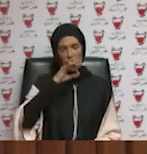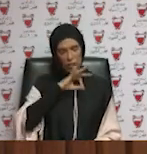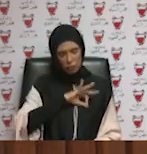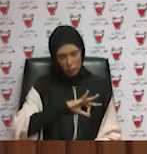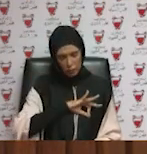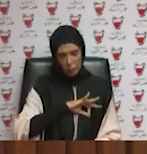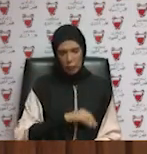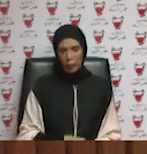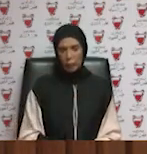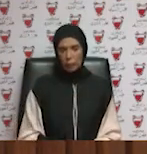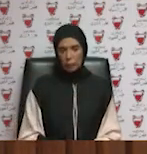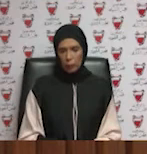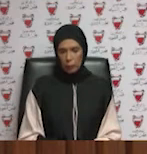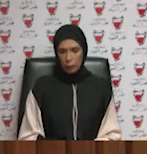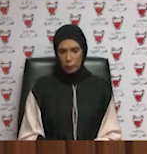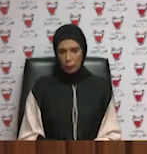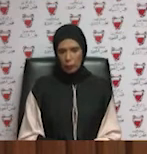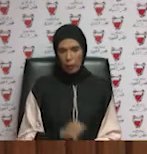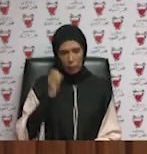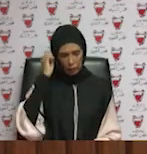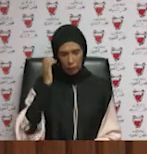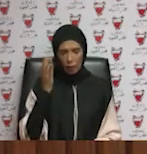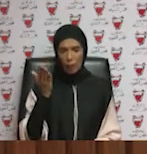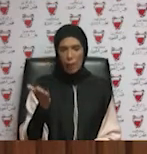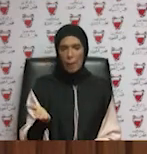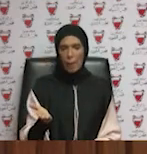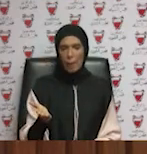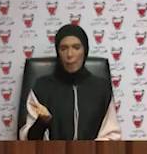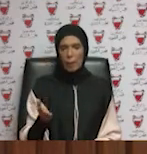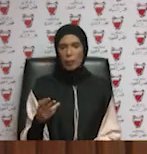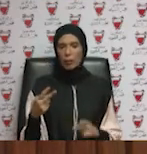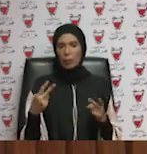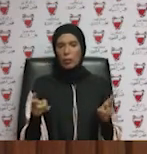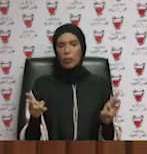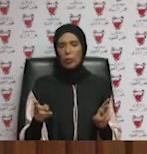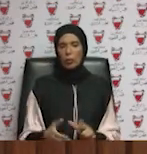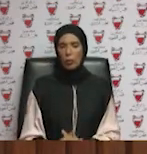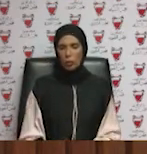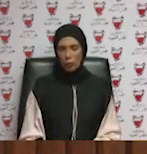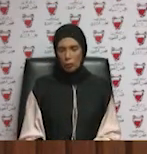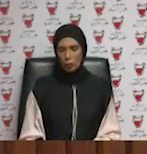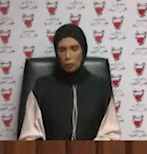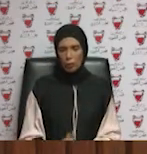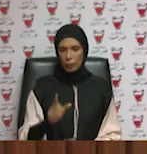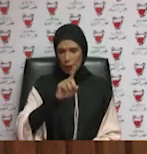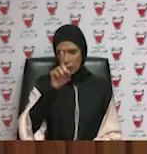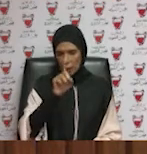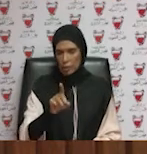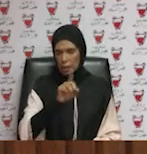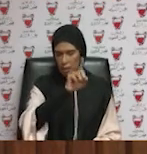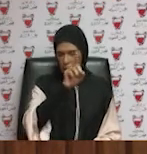يعني أخوان ودي أقترح اقتراح وإن شاء الله توافقون عليه. أنا أقول كل هذه الأسئلة اللي